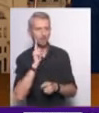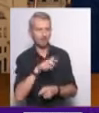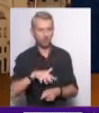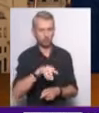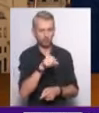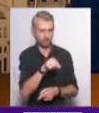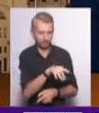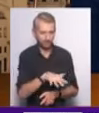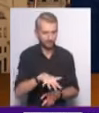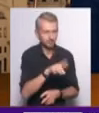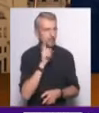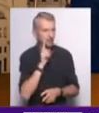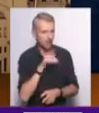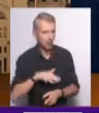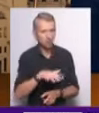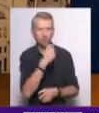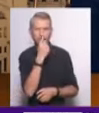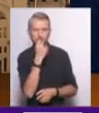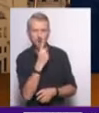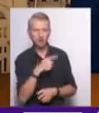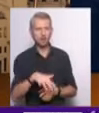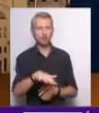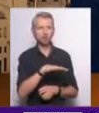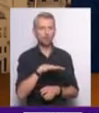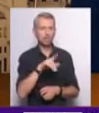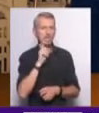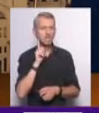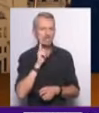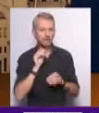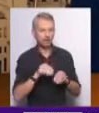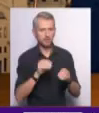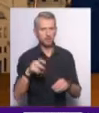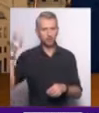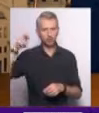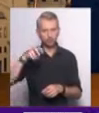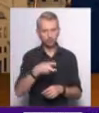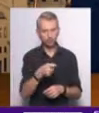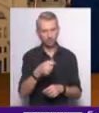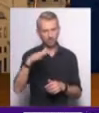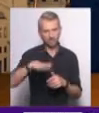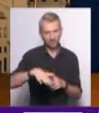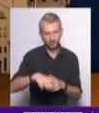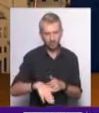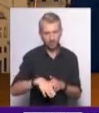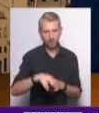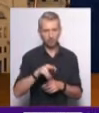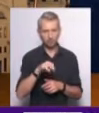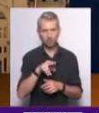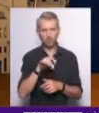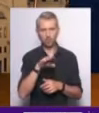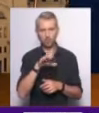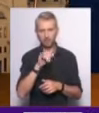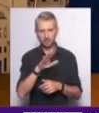цієї ділянки. Угу. Тобто це парк, це зона зелених насаджень, гірськолижний спуск знаходиться трошки нижче по Протасовому Яру,